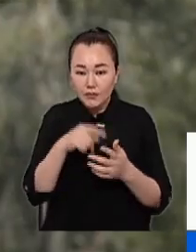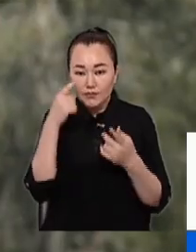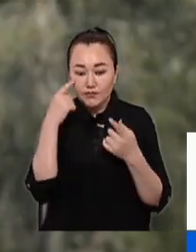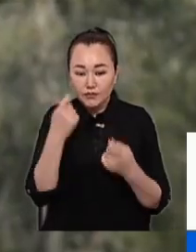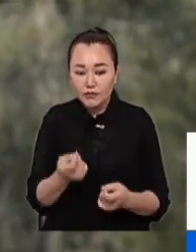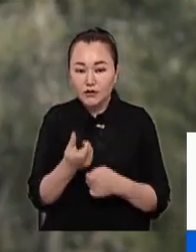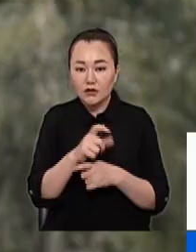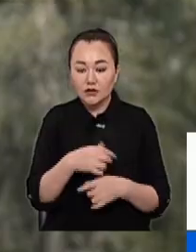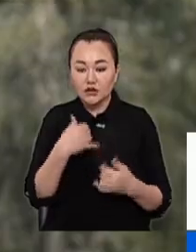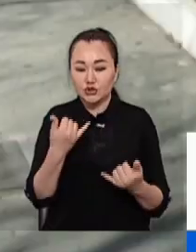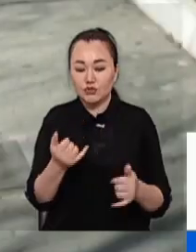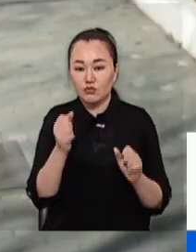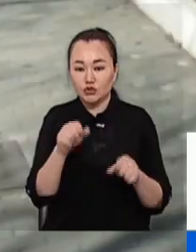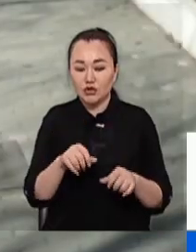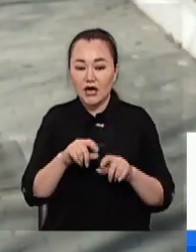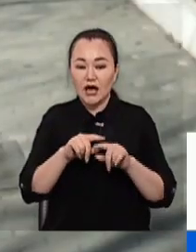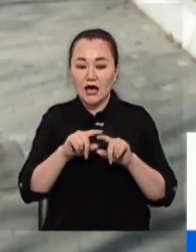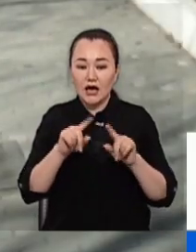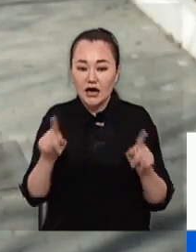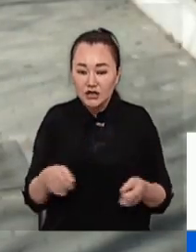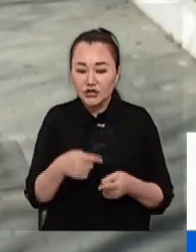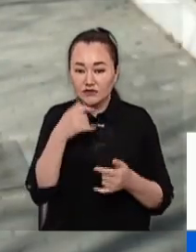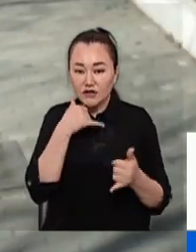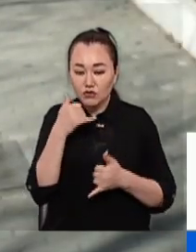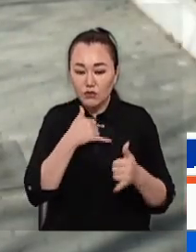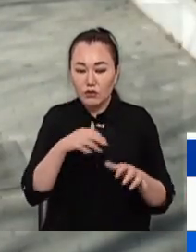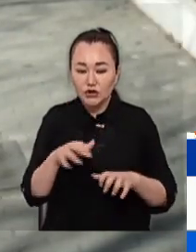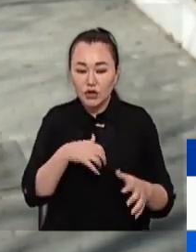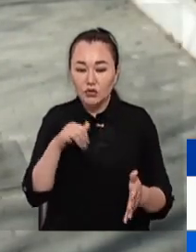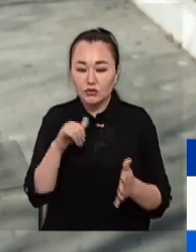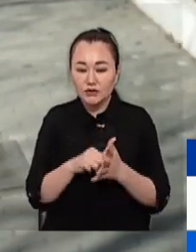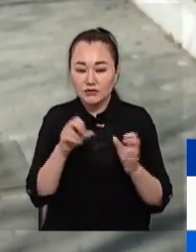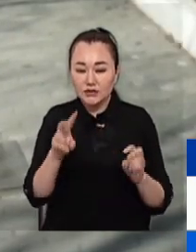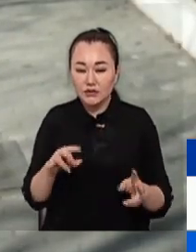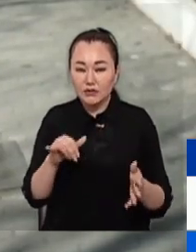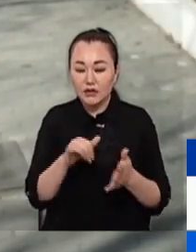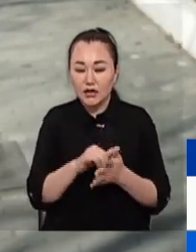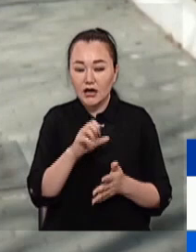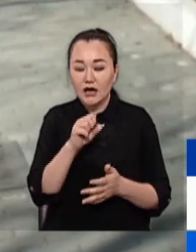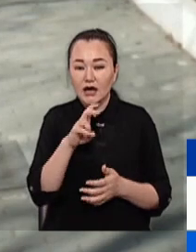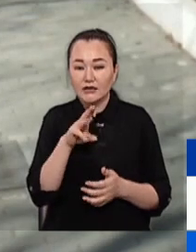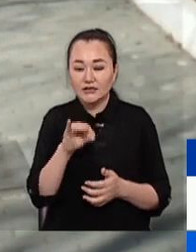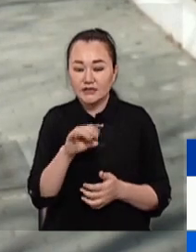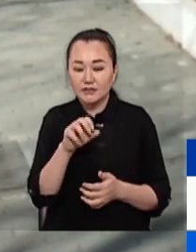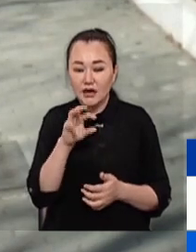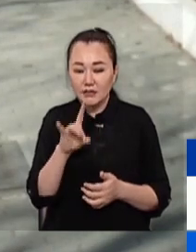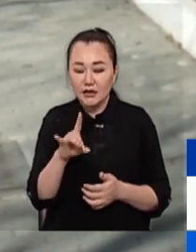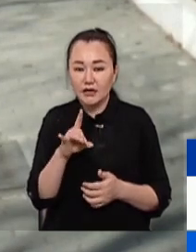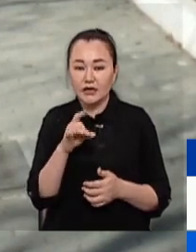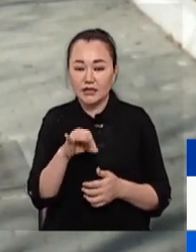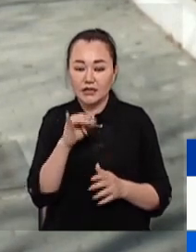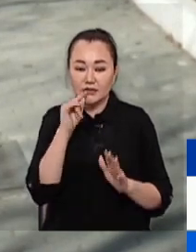Сейчас можно себя ограничить от звонков мошенников. Я установил специальную программу «Антиспаммер». Также зашел